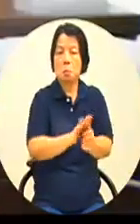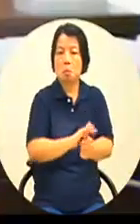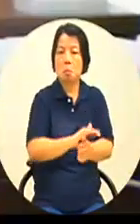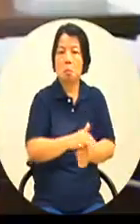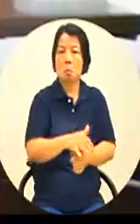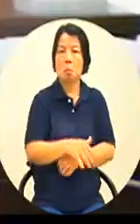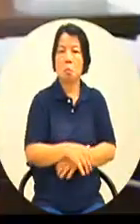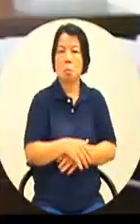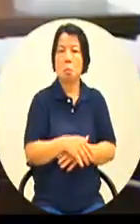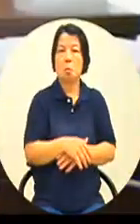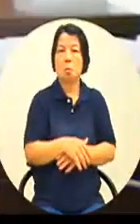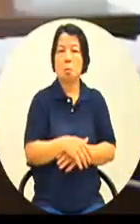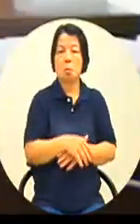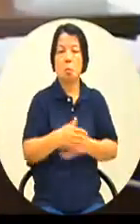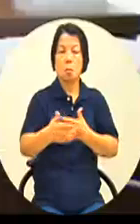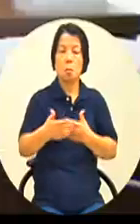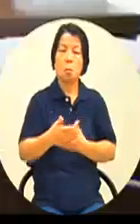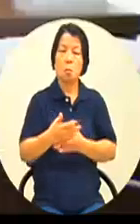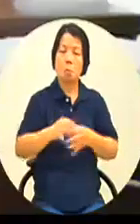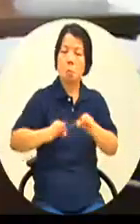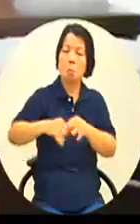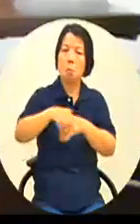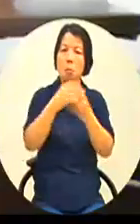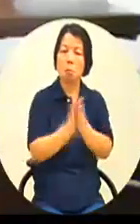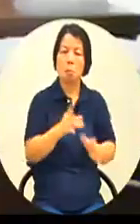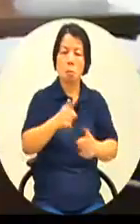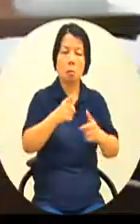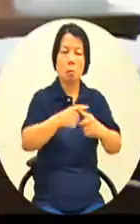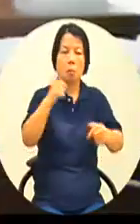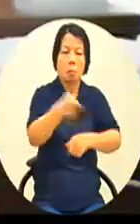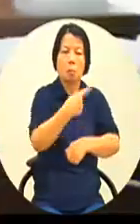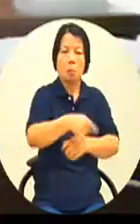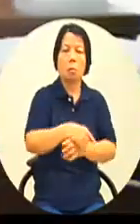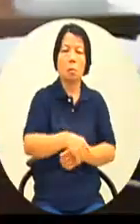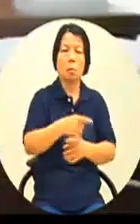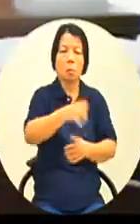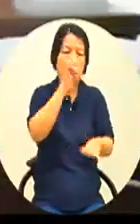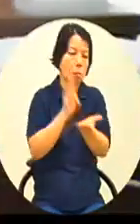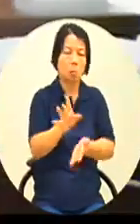训的时候，我绝对啊，这间委人力公司好发掉了，哇，